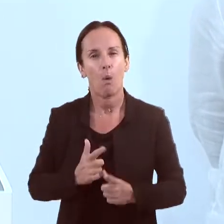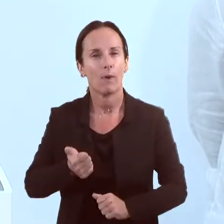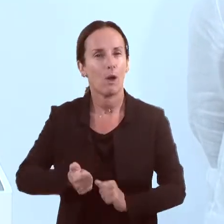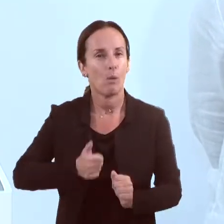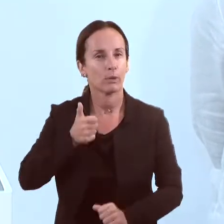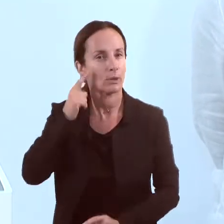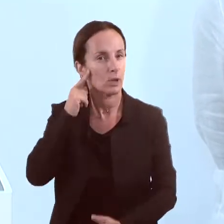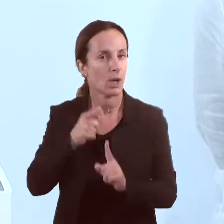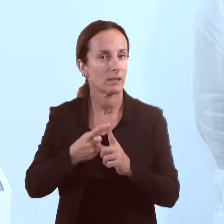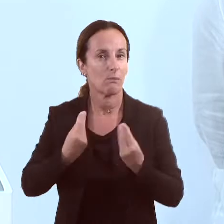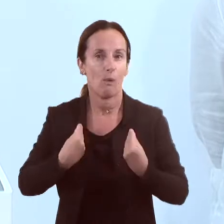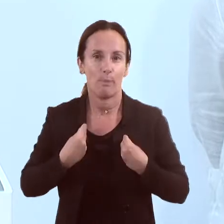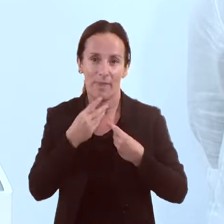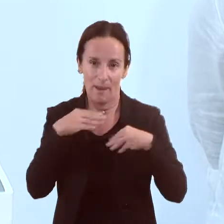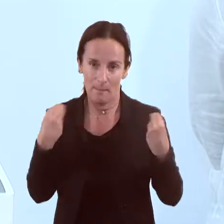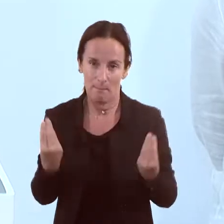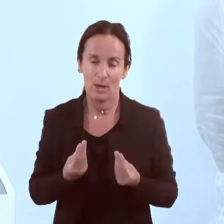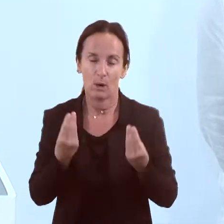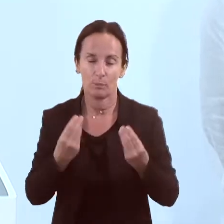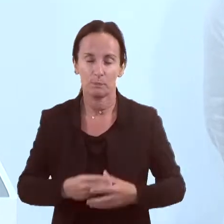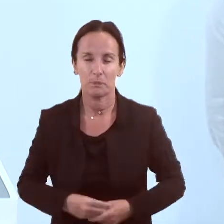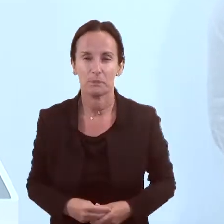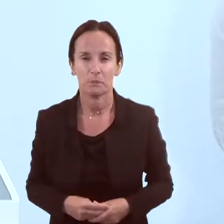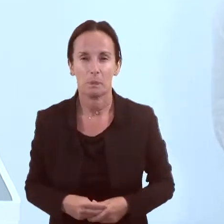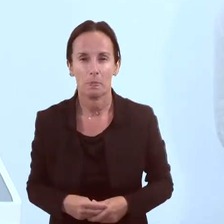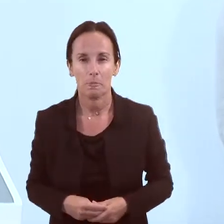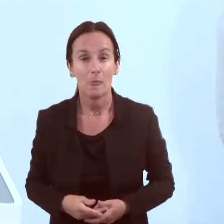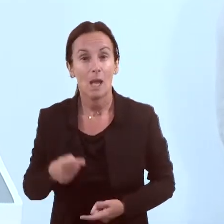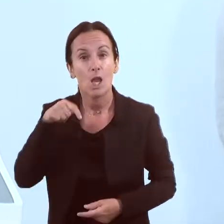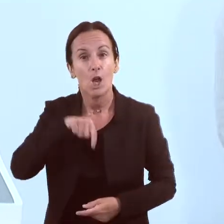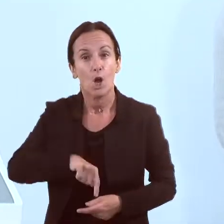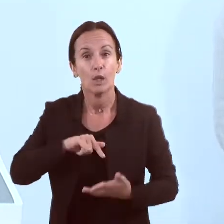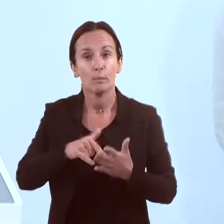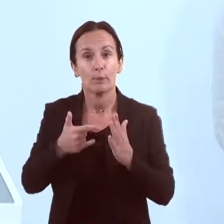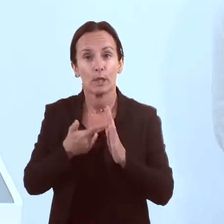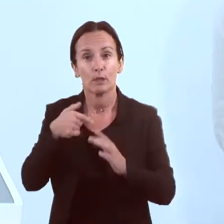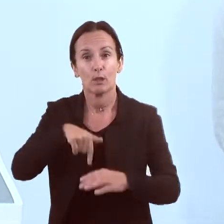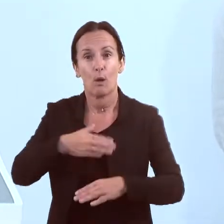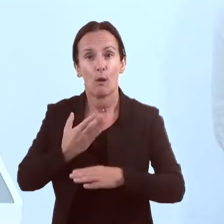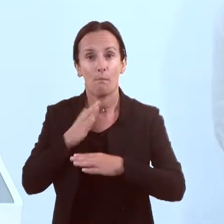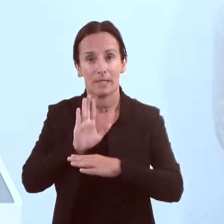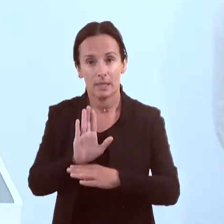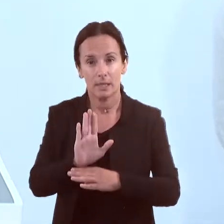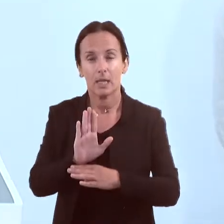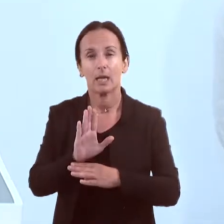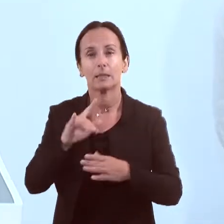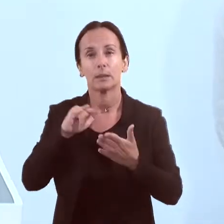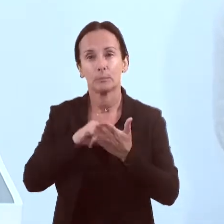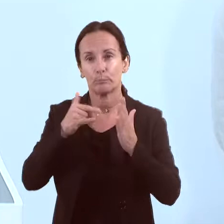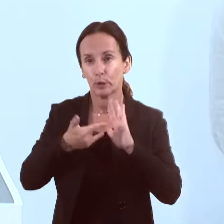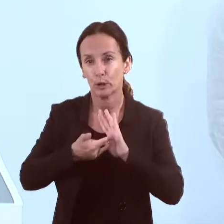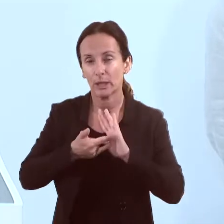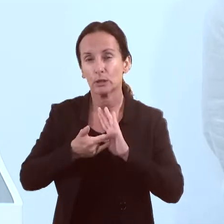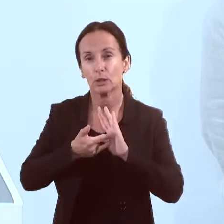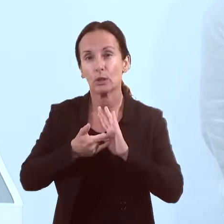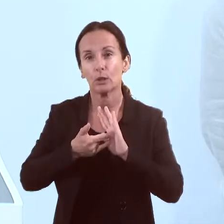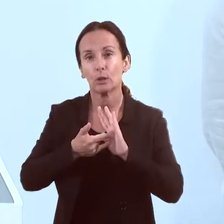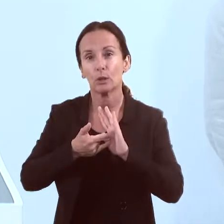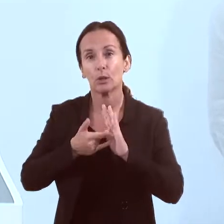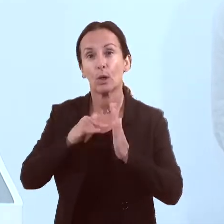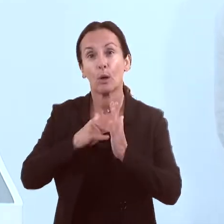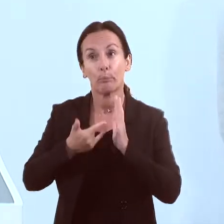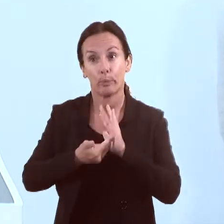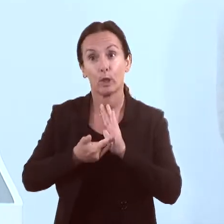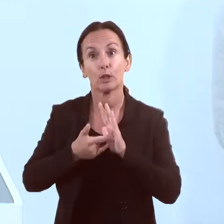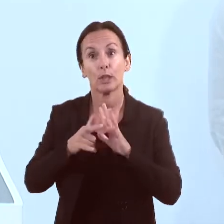una vida més digna, no? De qualque manera. Avui presentem un projecte que està englobat o que se treballa des de 12 administracions